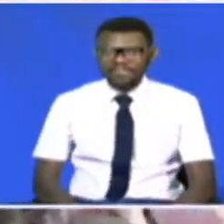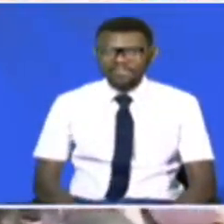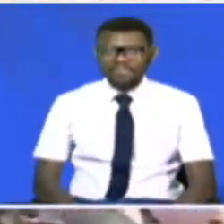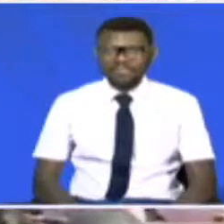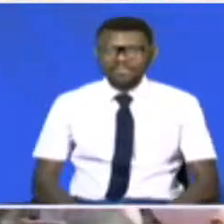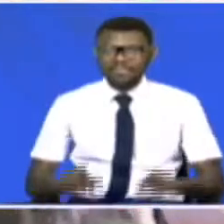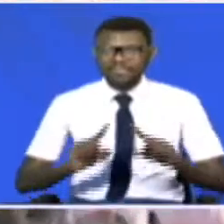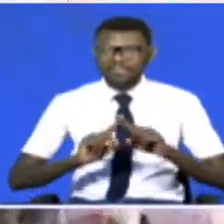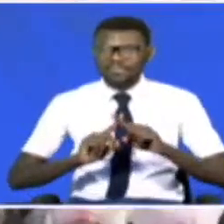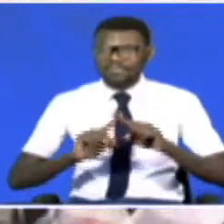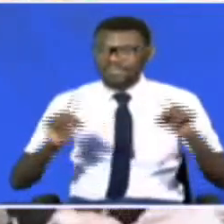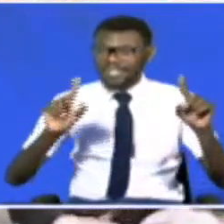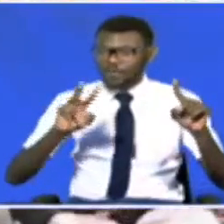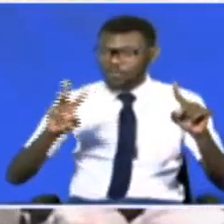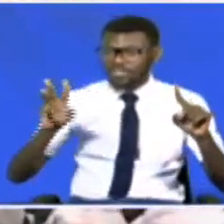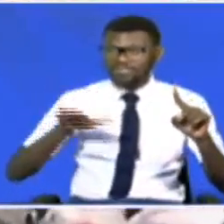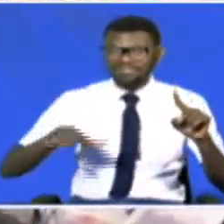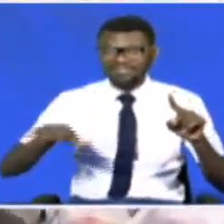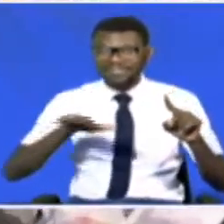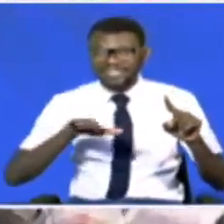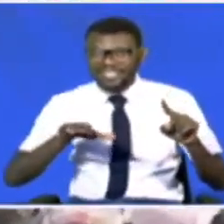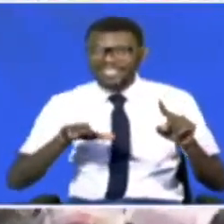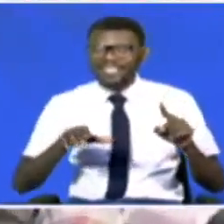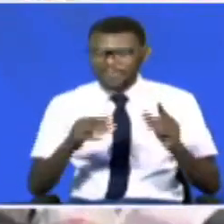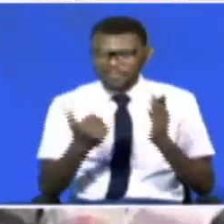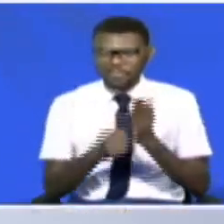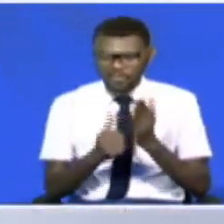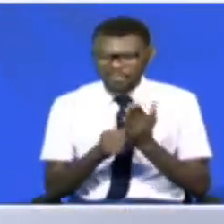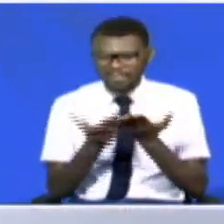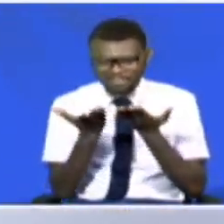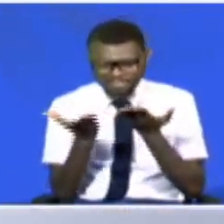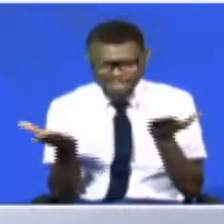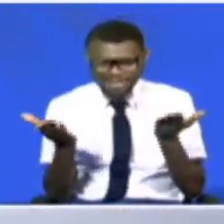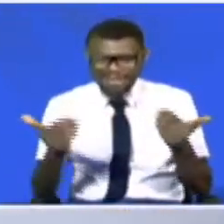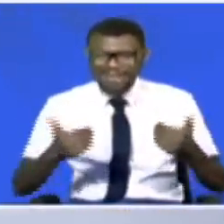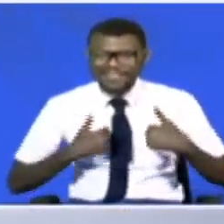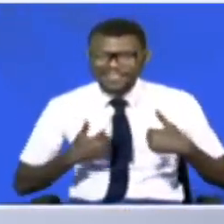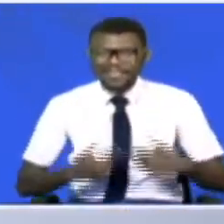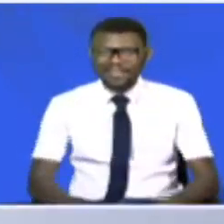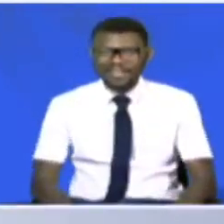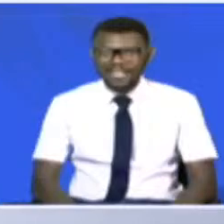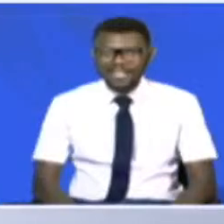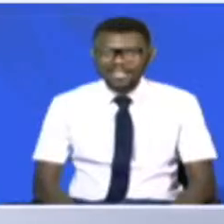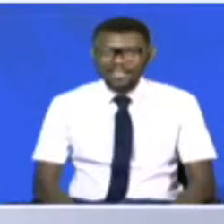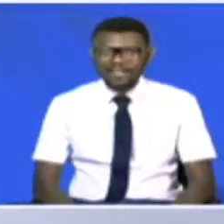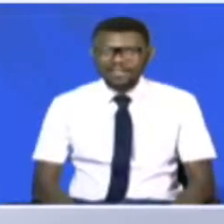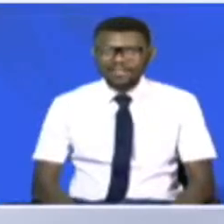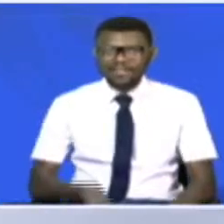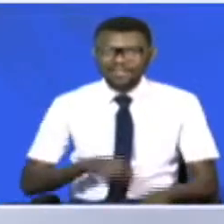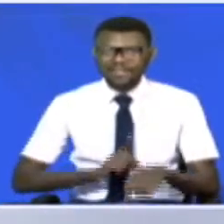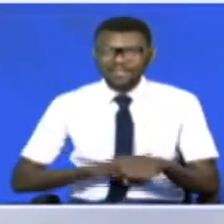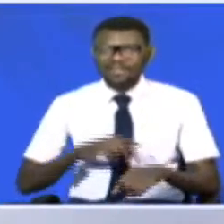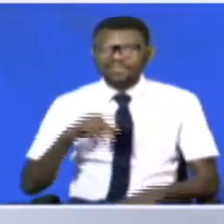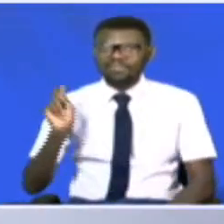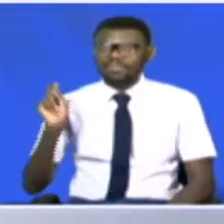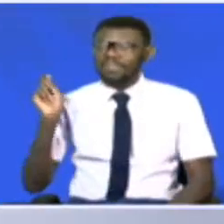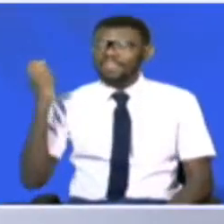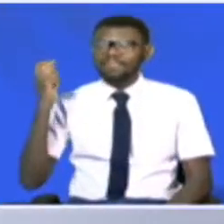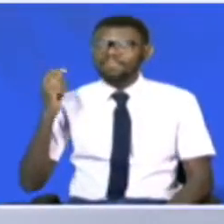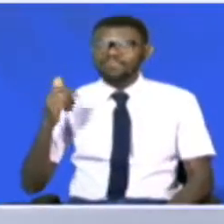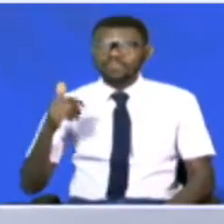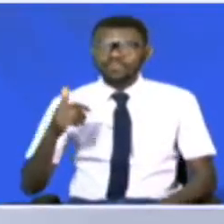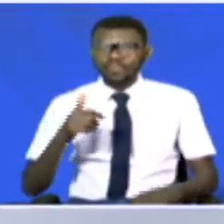However, in Western, there's trouble in paradise. Wakati wa rais alikuwa anakuja kusoma majina ya